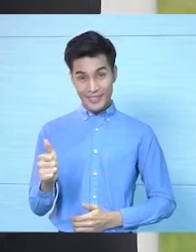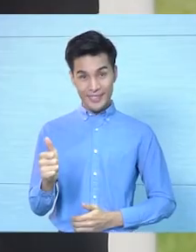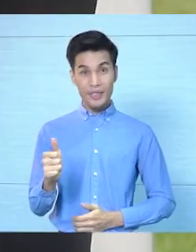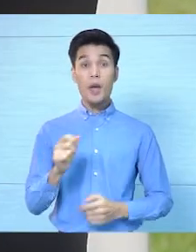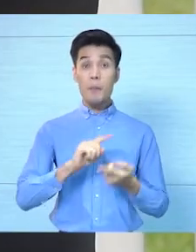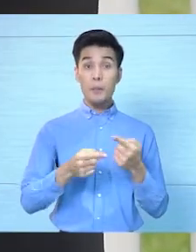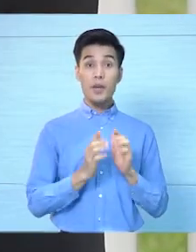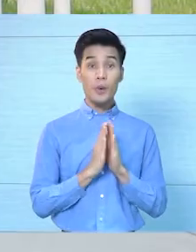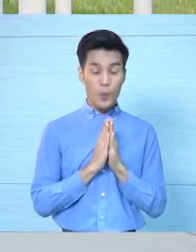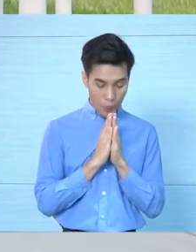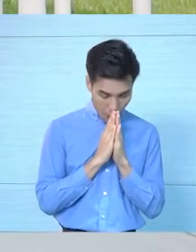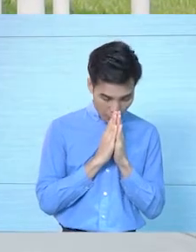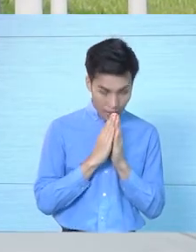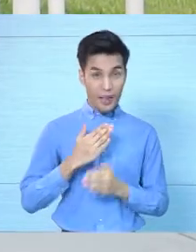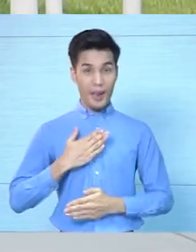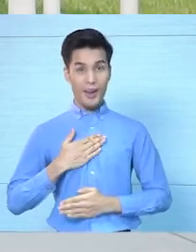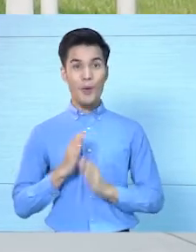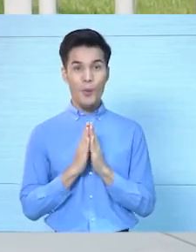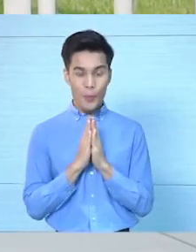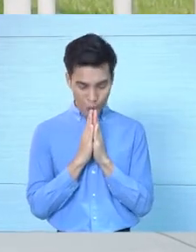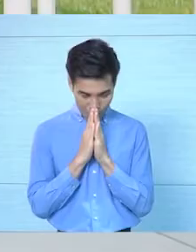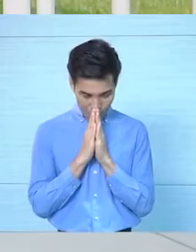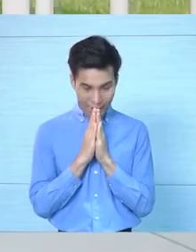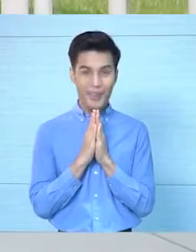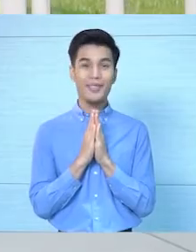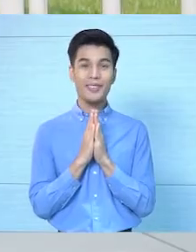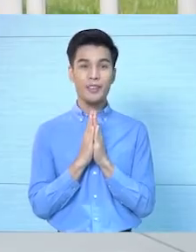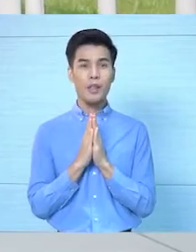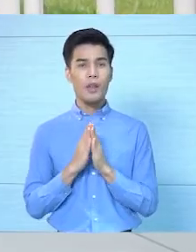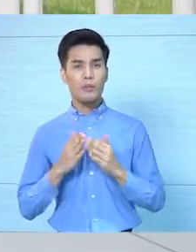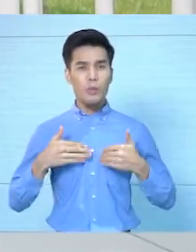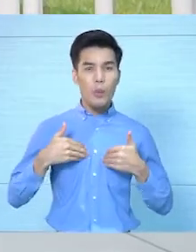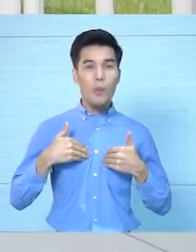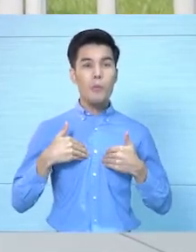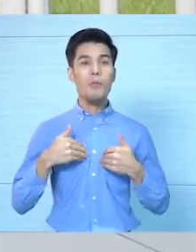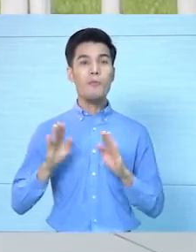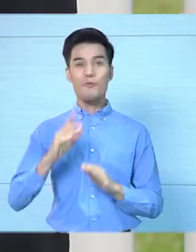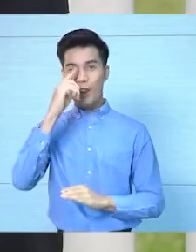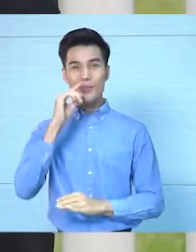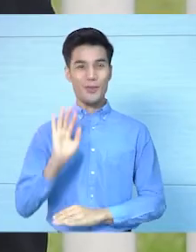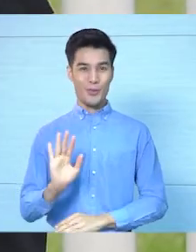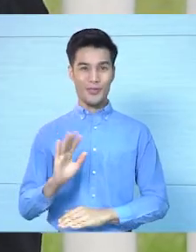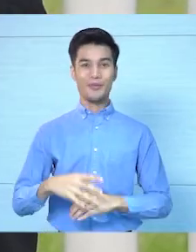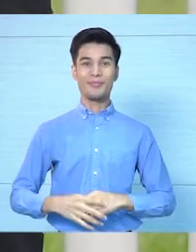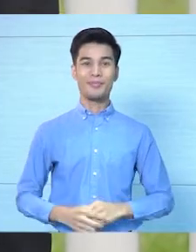เก่งมากครับเพื่อนไหว้มาเราไหว้กลับเท่านั้นเองทีนี้ก็ไม่ต้องโยโย่กันแล้วเนาะ